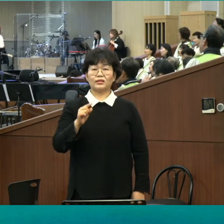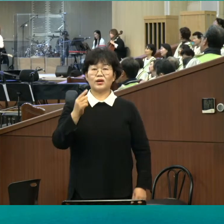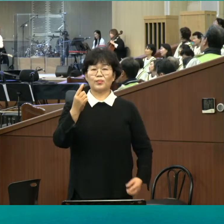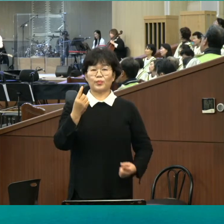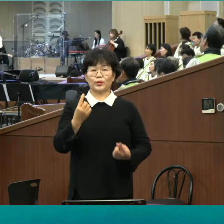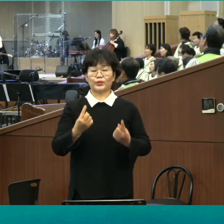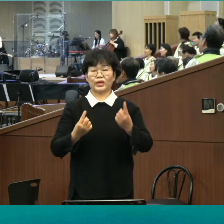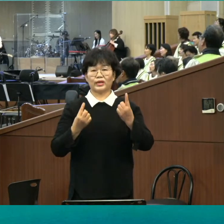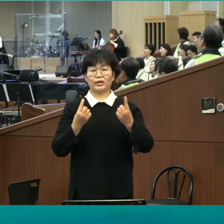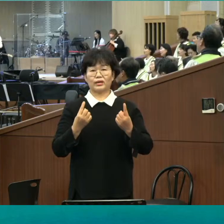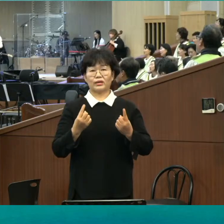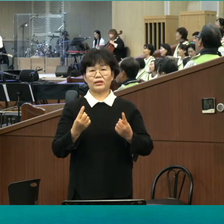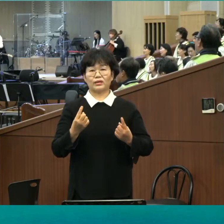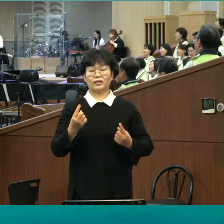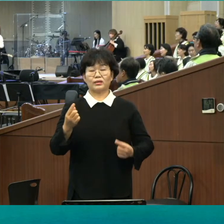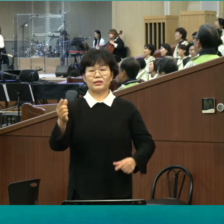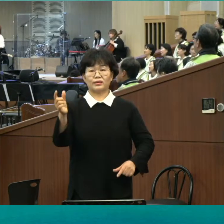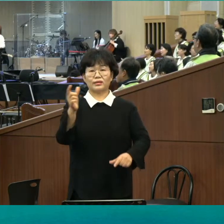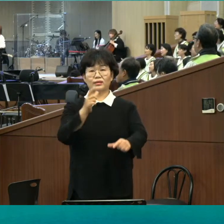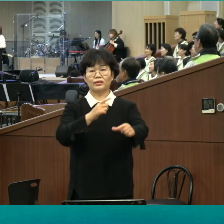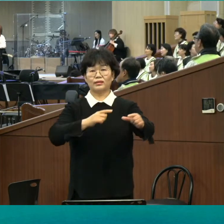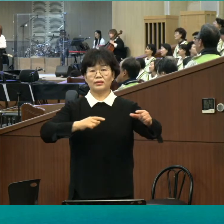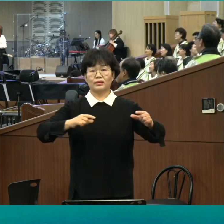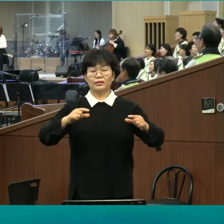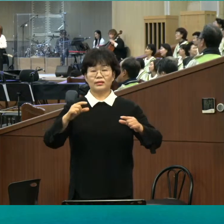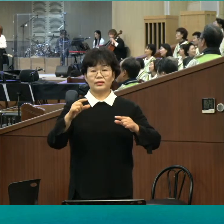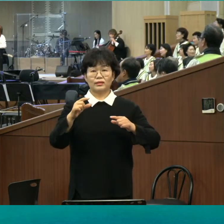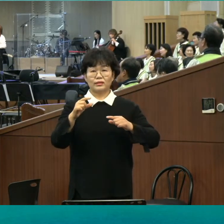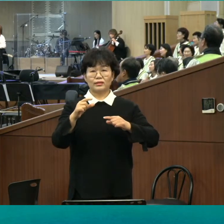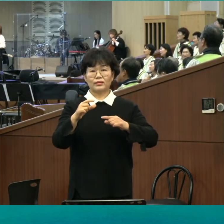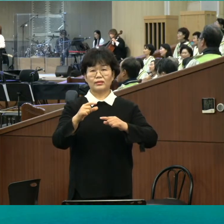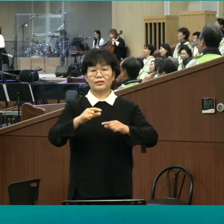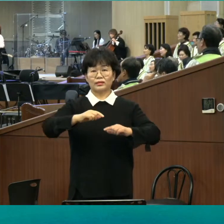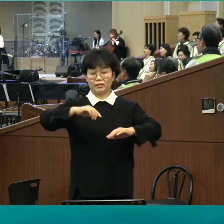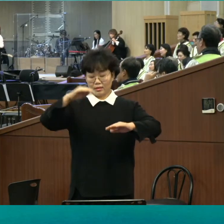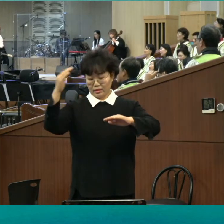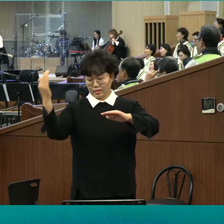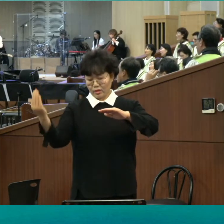생각하는 것보다 더욱 이루시는